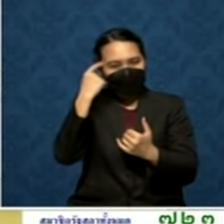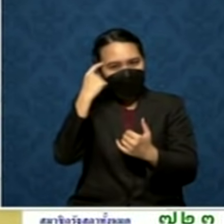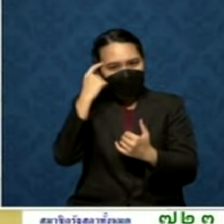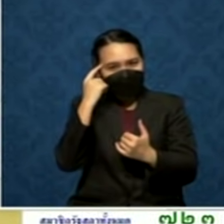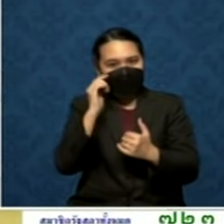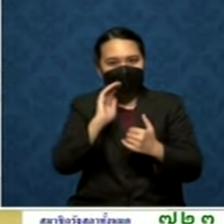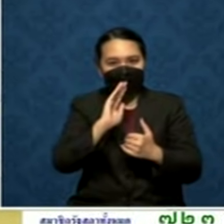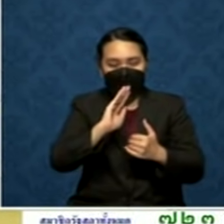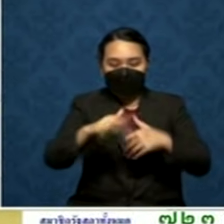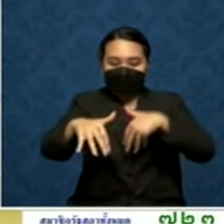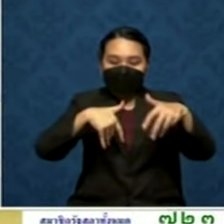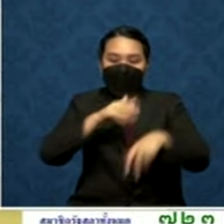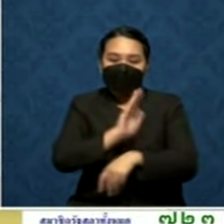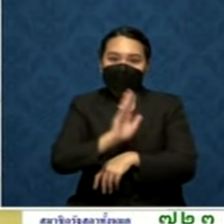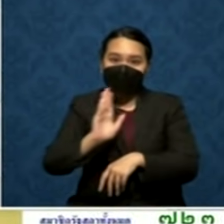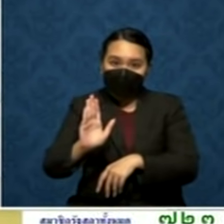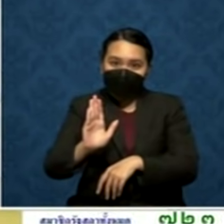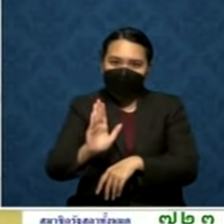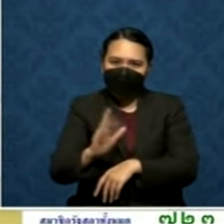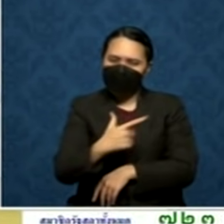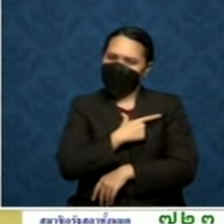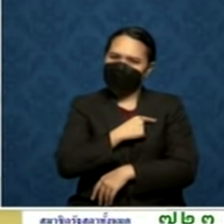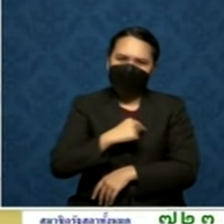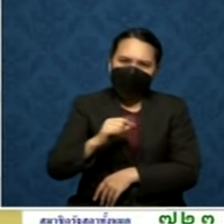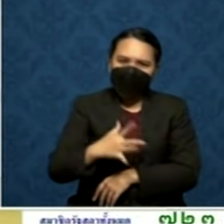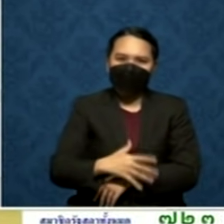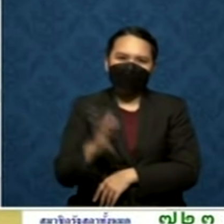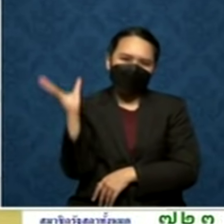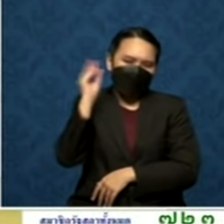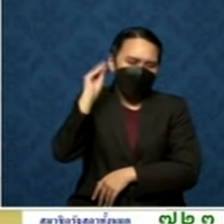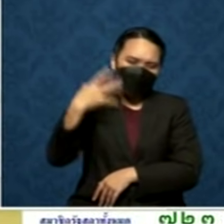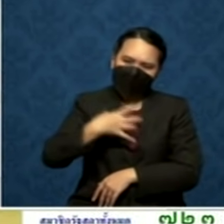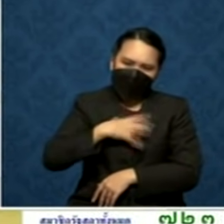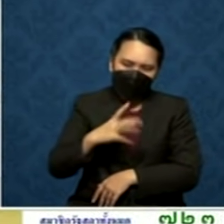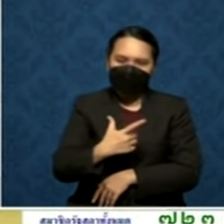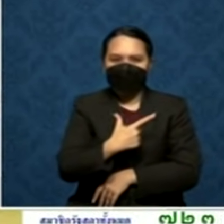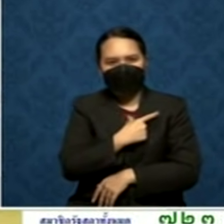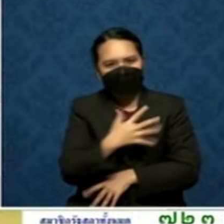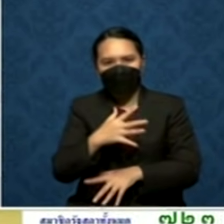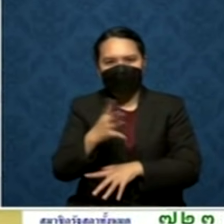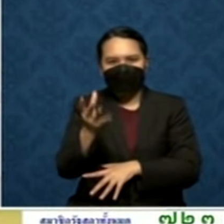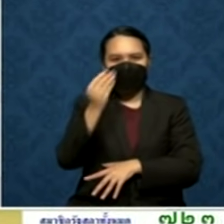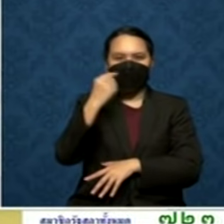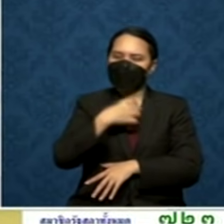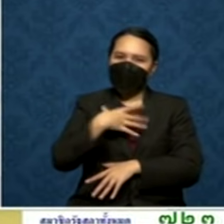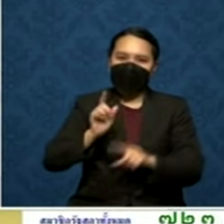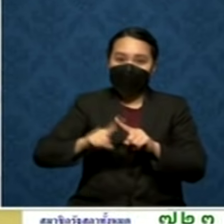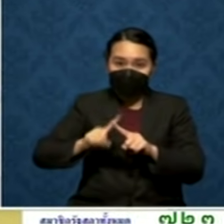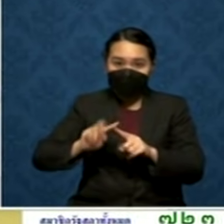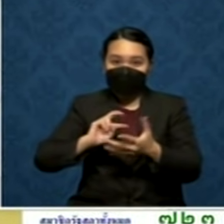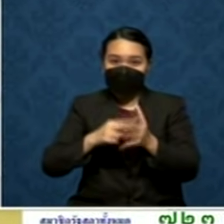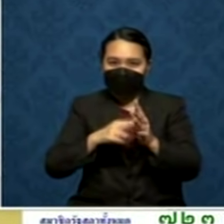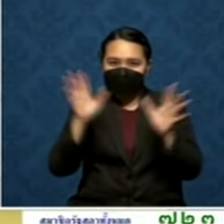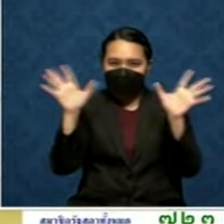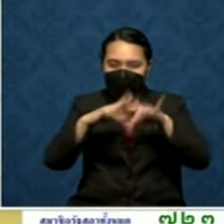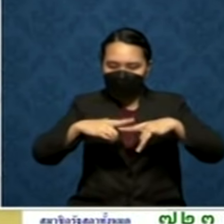เสียงของประชาชนที่พวกเขาไม่ชอบใจไม่อยากได้ยินไม่อยากฟังให้เป็นกระบวนการล้มล้างการปกครองไปเป็นคู่ขัดแย้งกับ